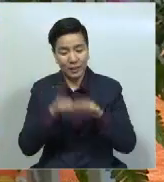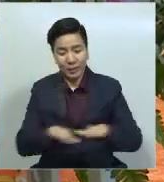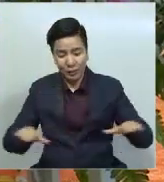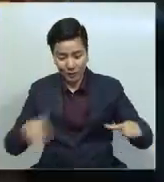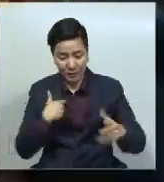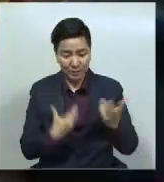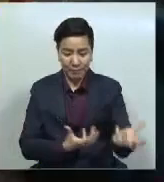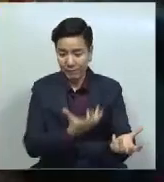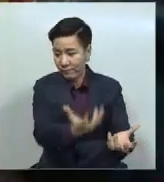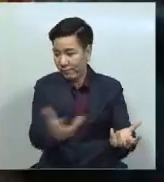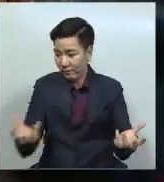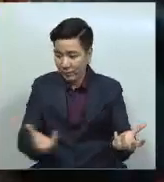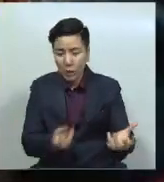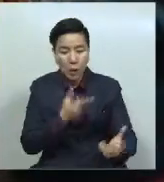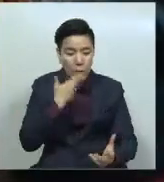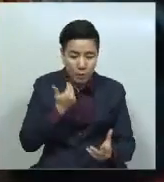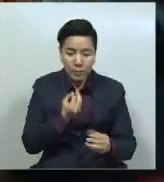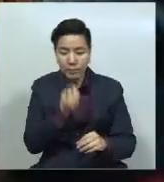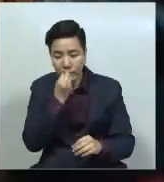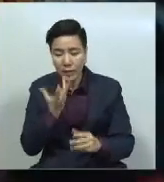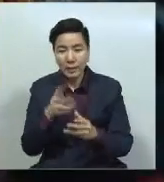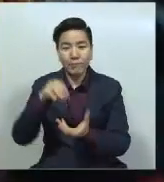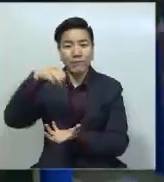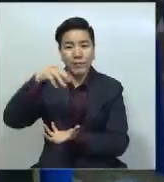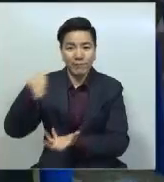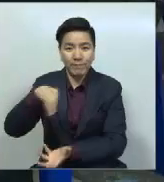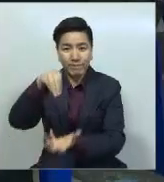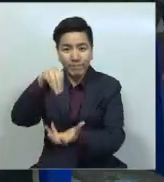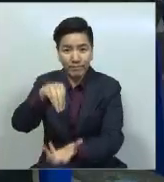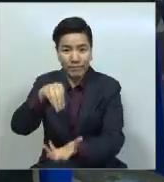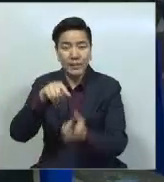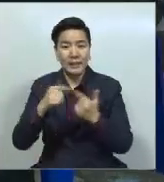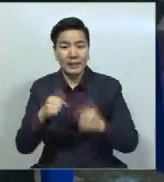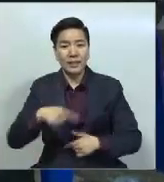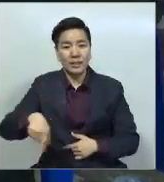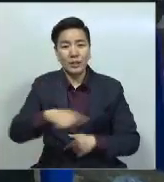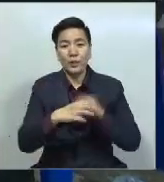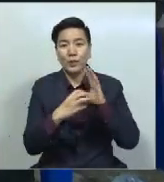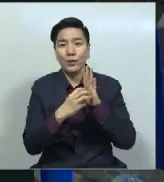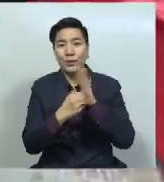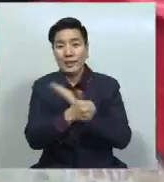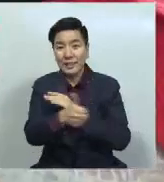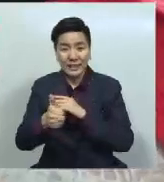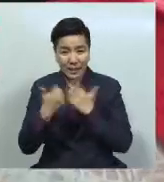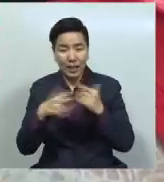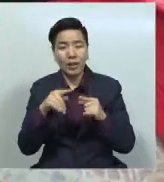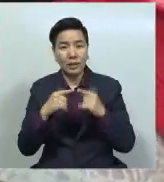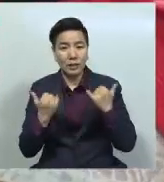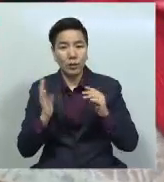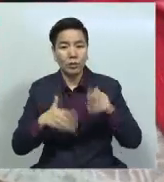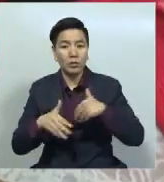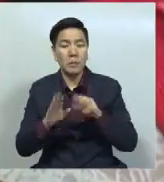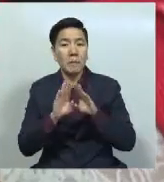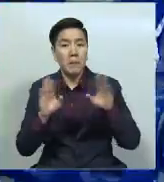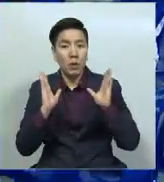องเส้นไหว้ทั้งอาหารขนมผลไม้พร้อมกับตะเกียงไว้ด้วยนะครับนอกจากพิธีไหว้เทพเจ้าแห่งโชคลาภแล้วทางวัดได้เปิดให้พี่น้องประช